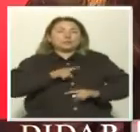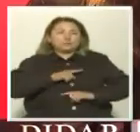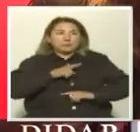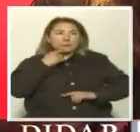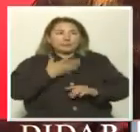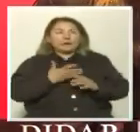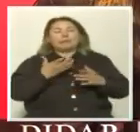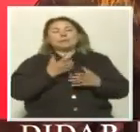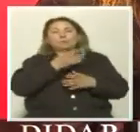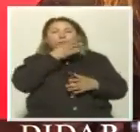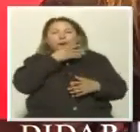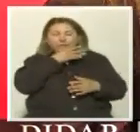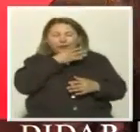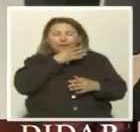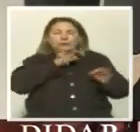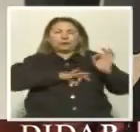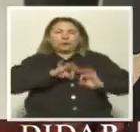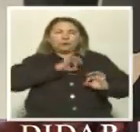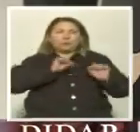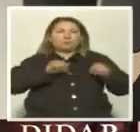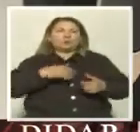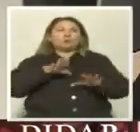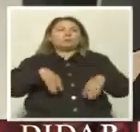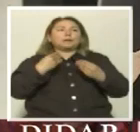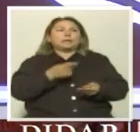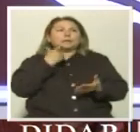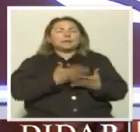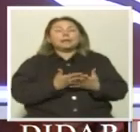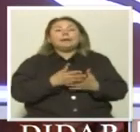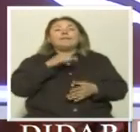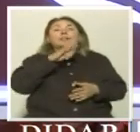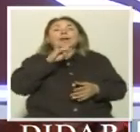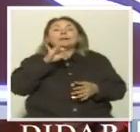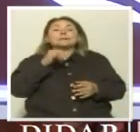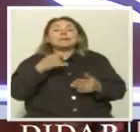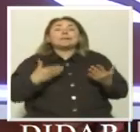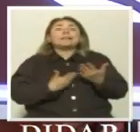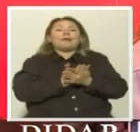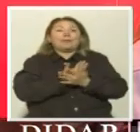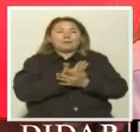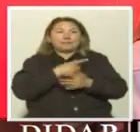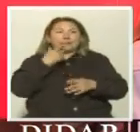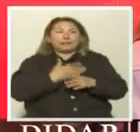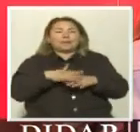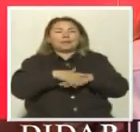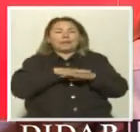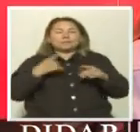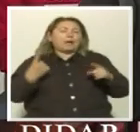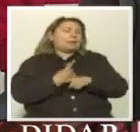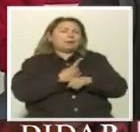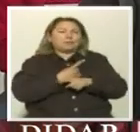шығынды азайтып, уақытты тиімді пайдалануға мүмкіндік береді. Айта кетейік, Флайарыстан бұл инновациялық қызметті елімізде